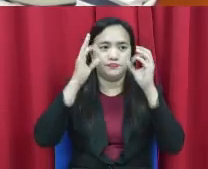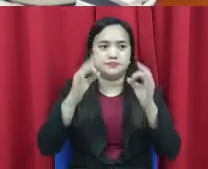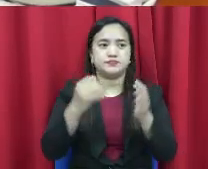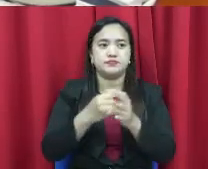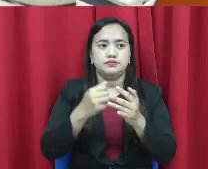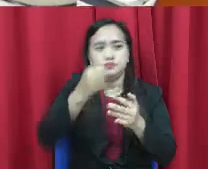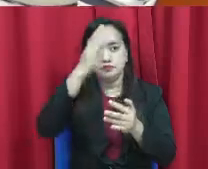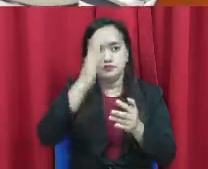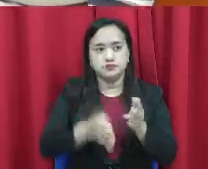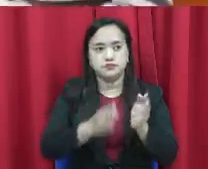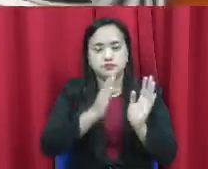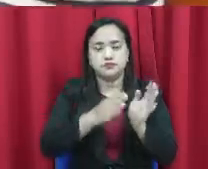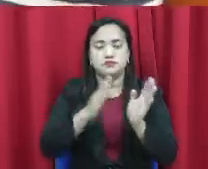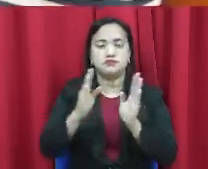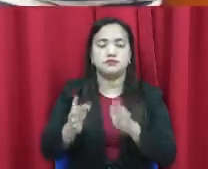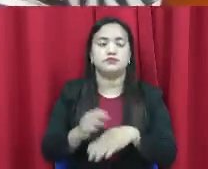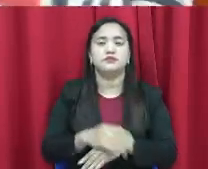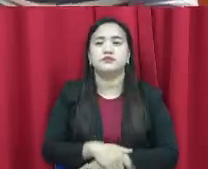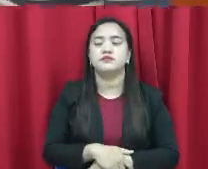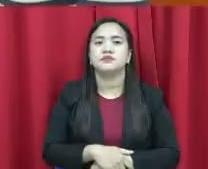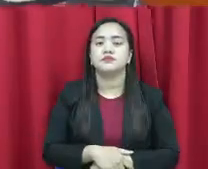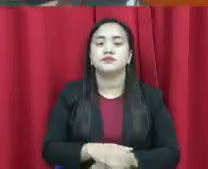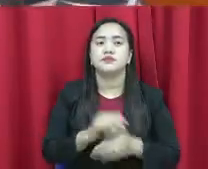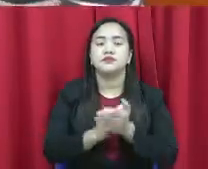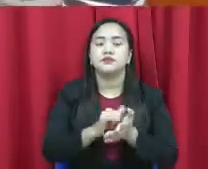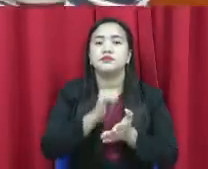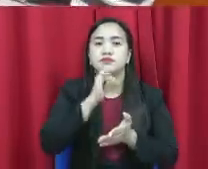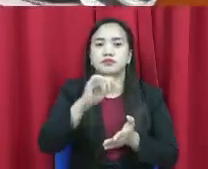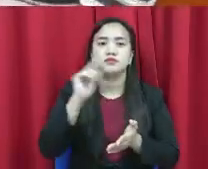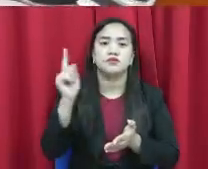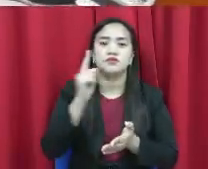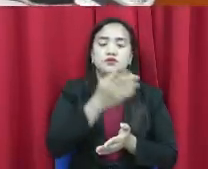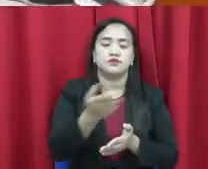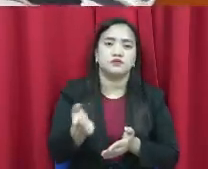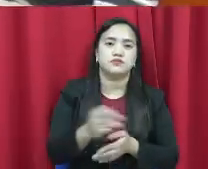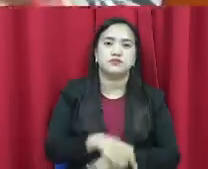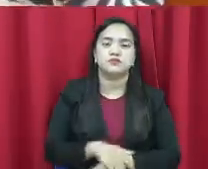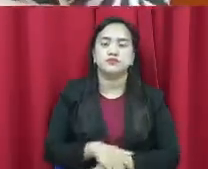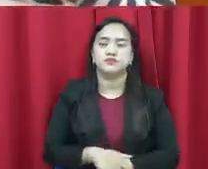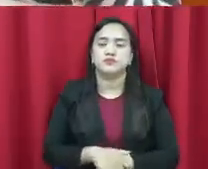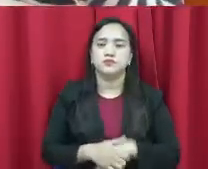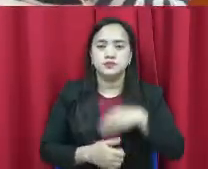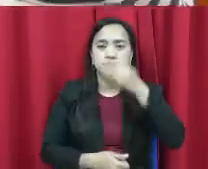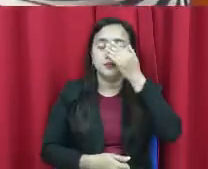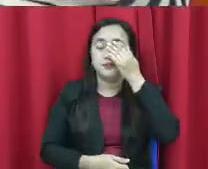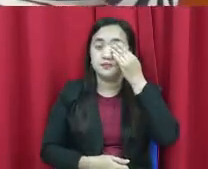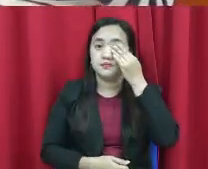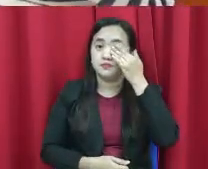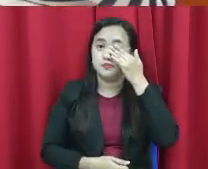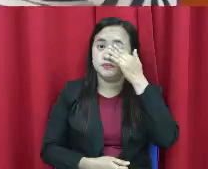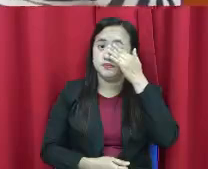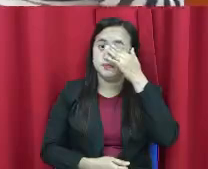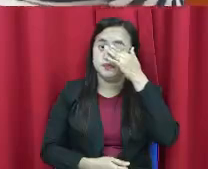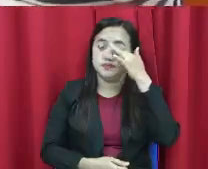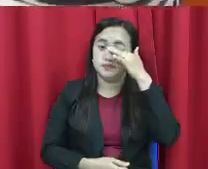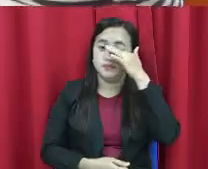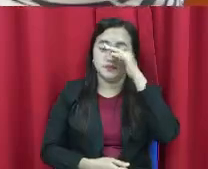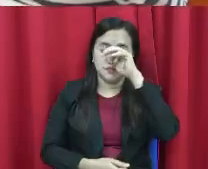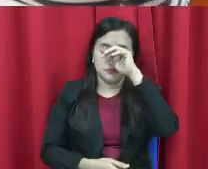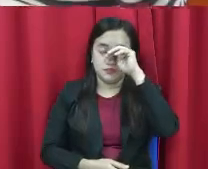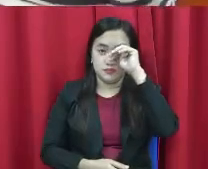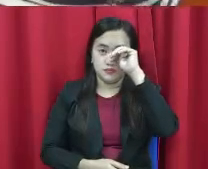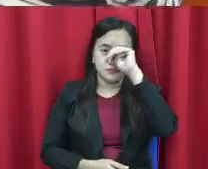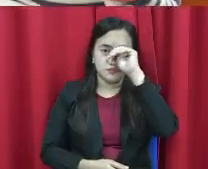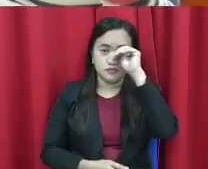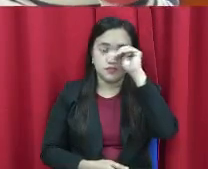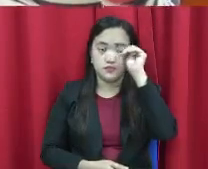God's plan hindi hindi lang kayong dalawa amen and Uh that also ano po related sa Kahit na